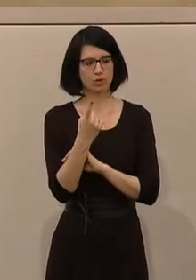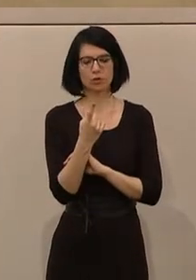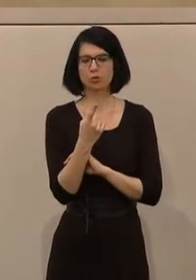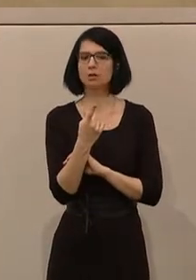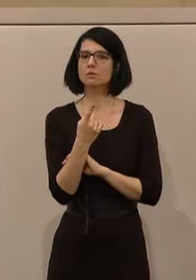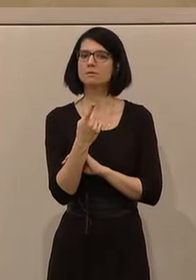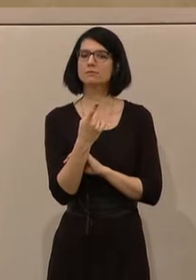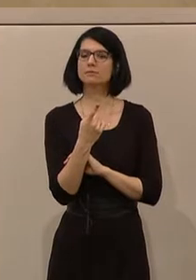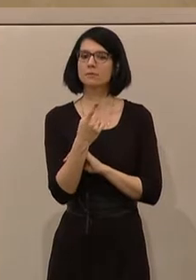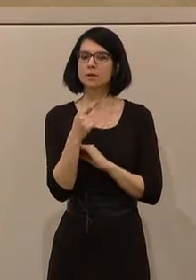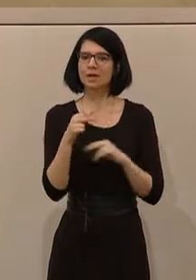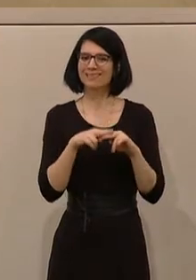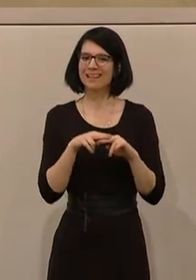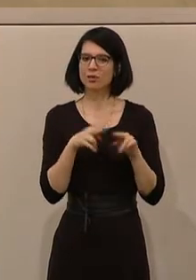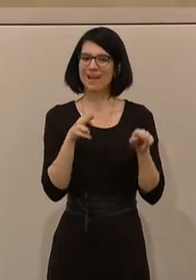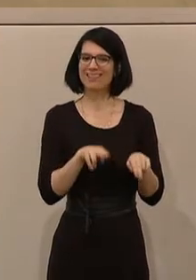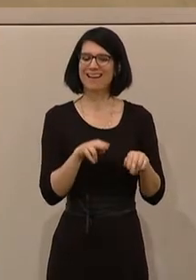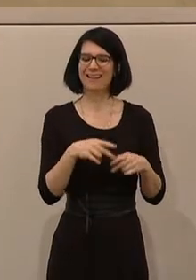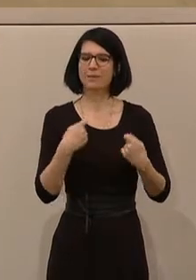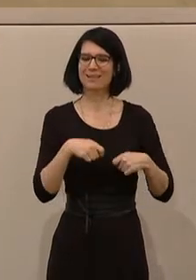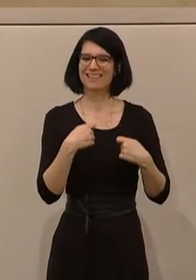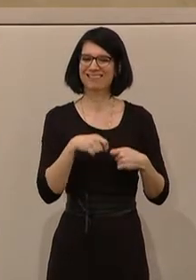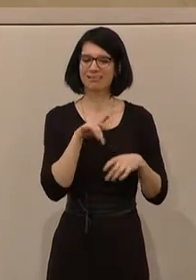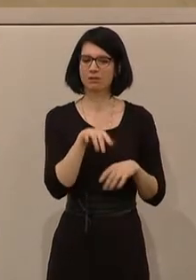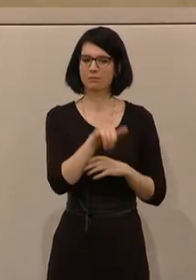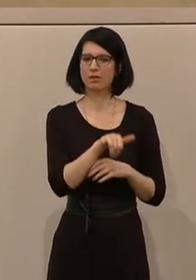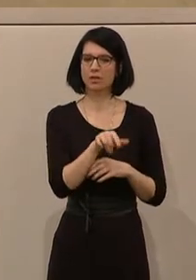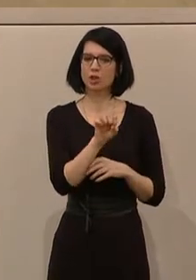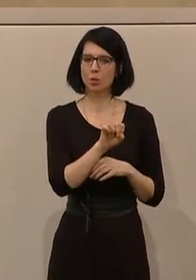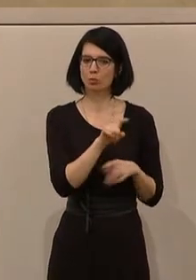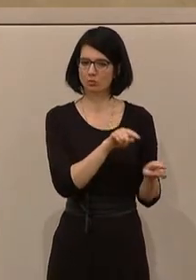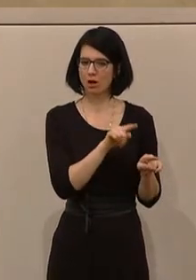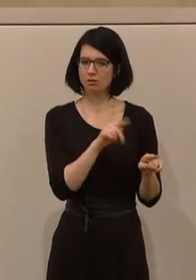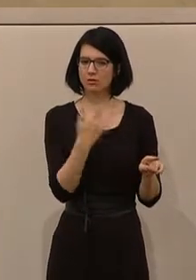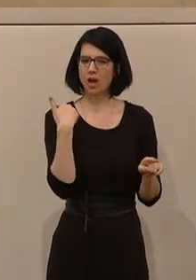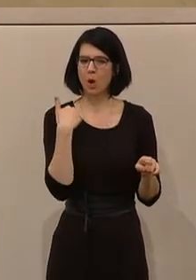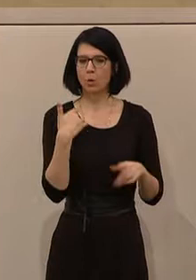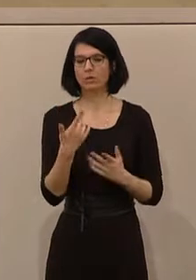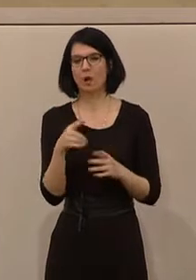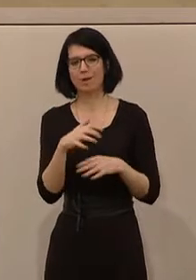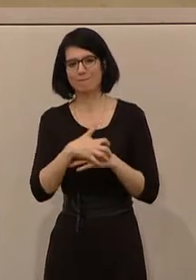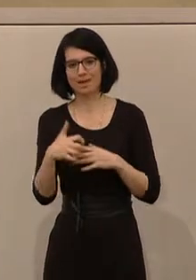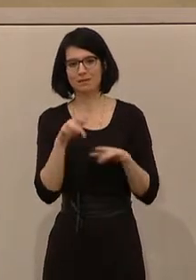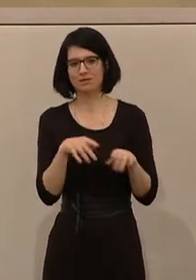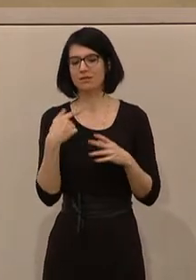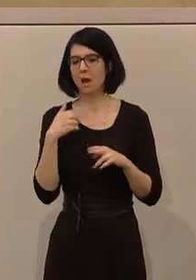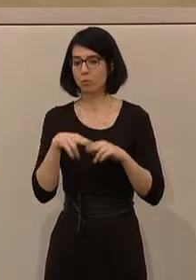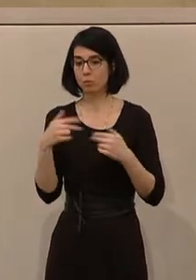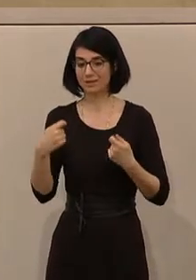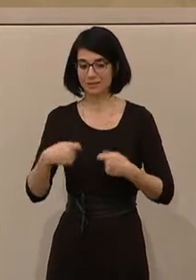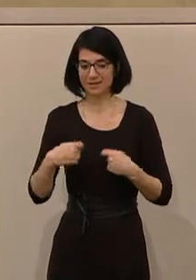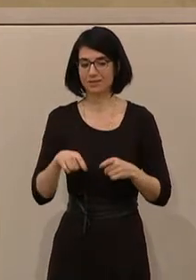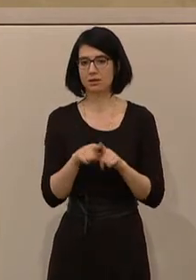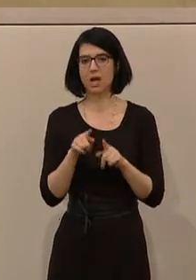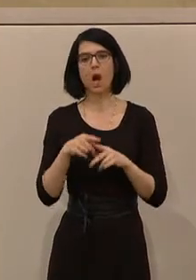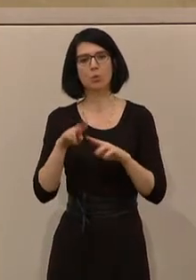das vom Nationalratspräsidenten Sobotka organisierte im Jänner, auch im März. Ich denke, die Reden des Bundespräsidenten, des